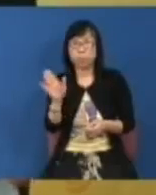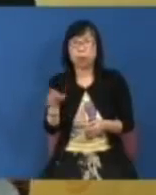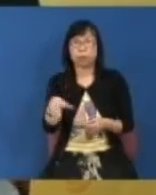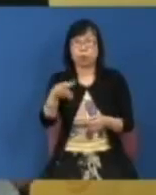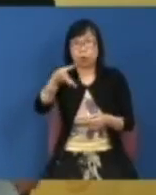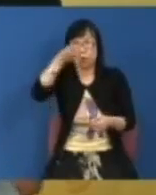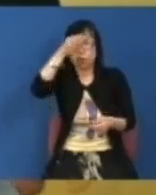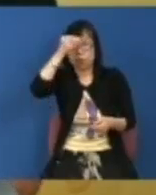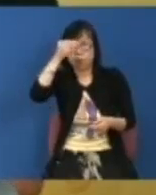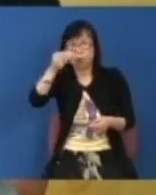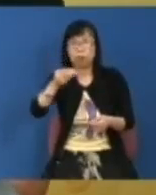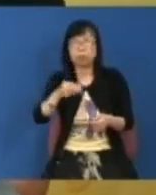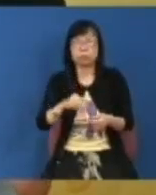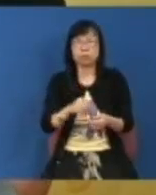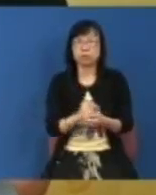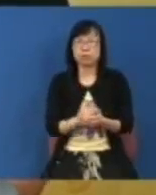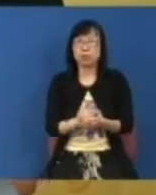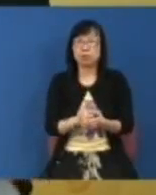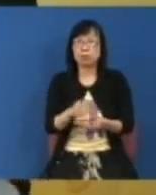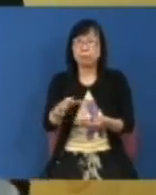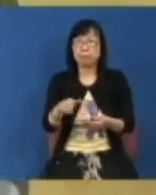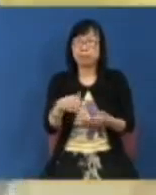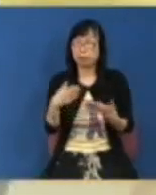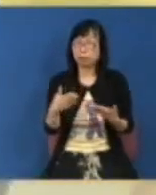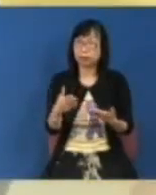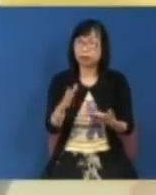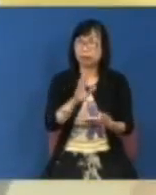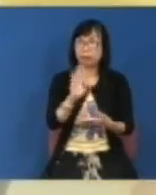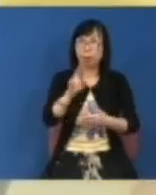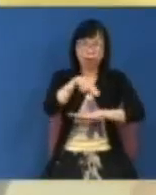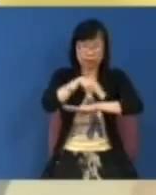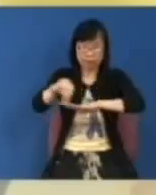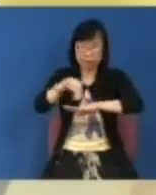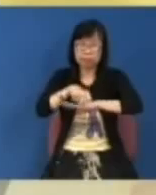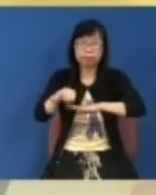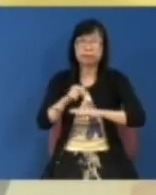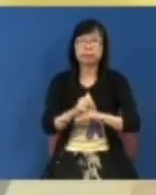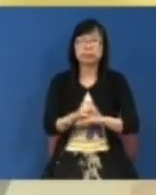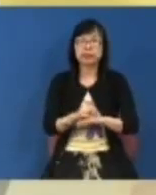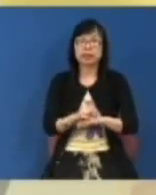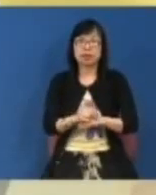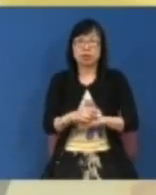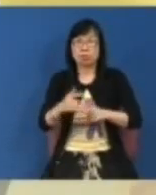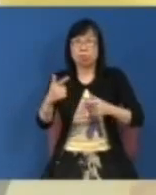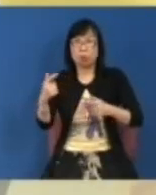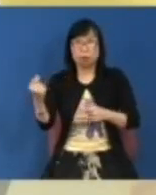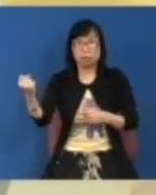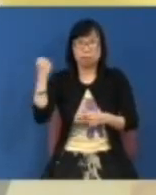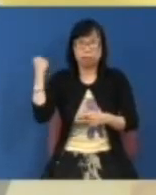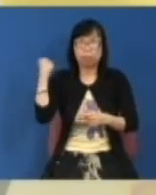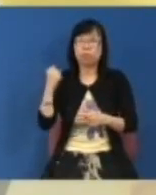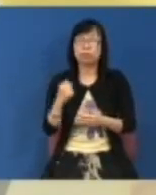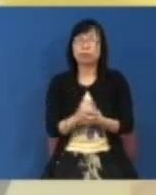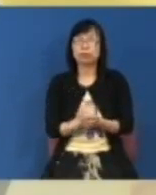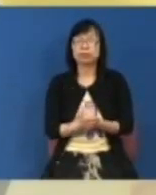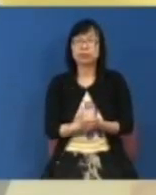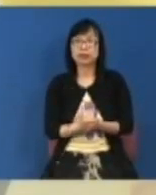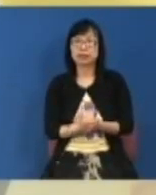性或者很客觀性分析什麼叫暴力， 但是當然你不受節制而猛烈的力量很多種、譬如